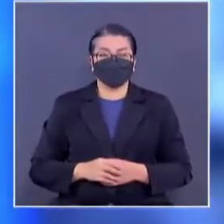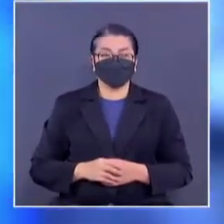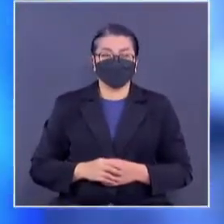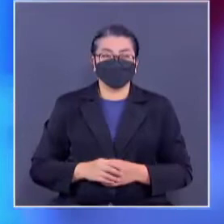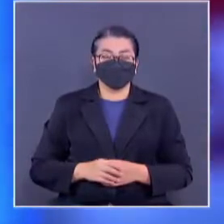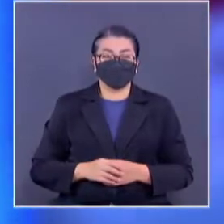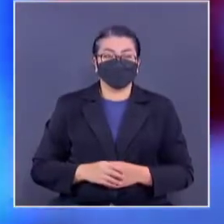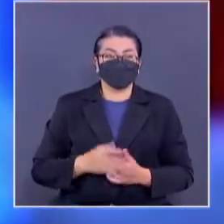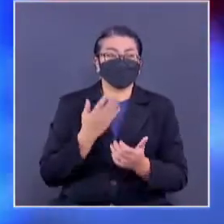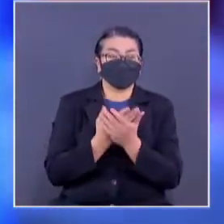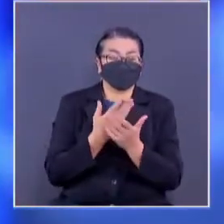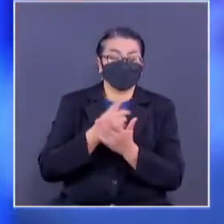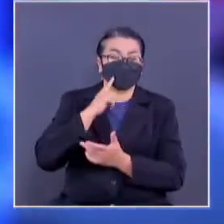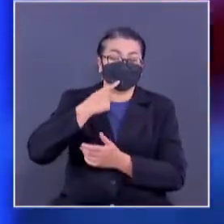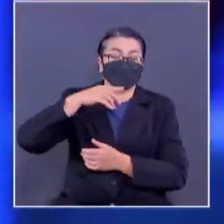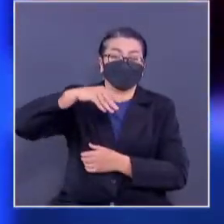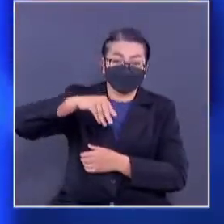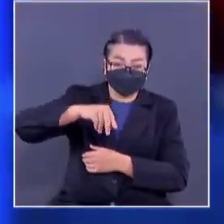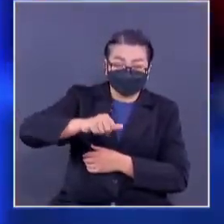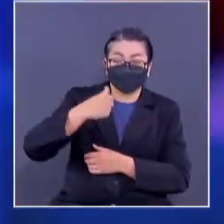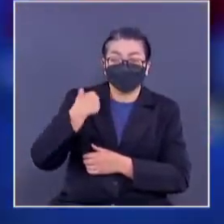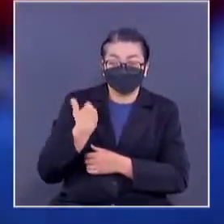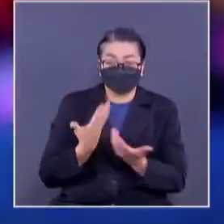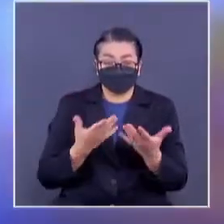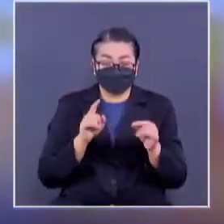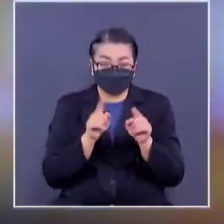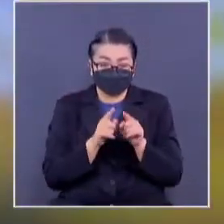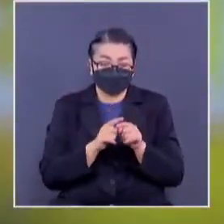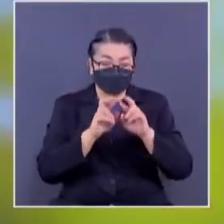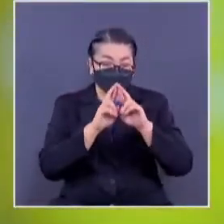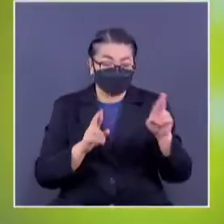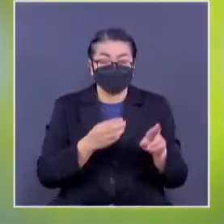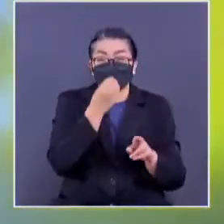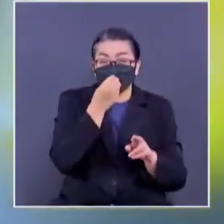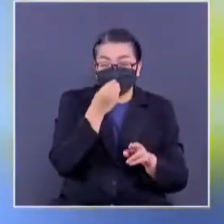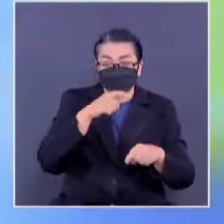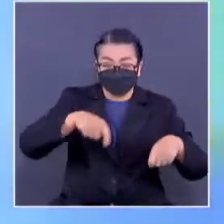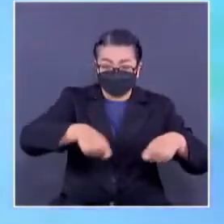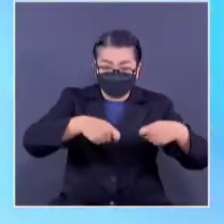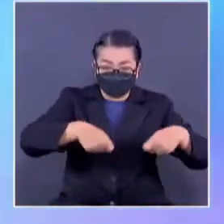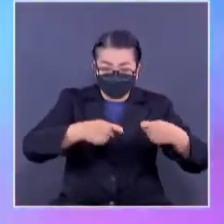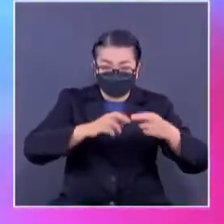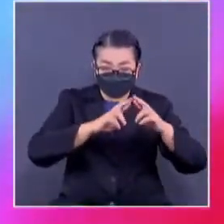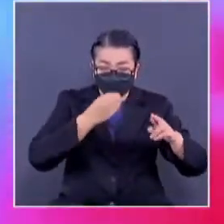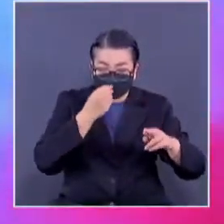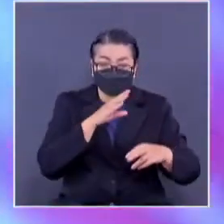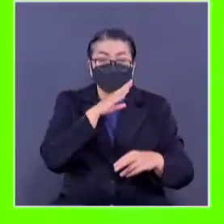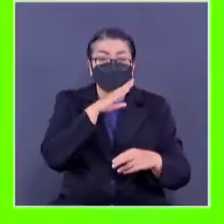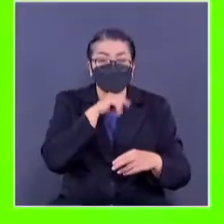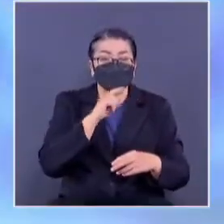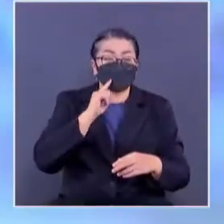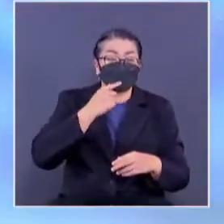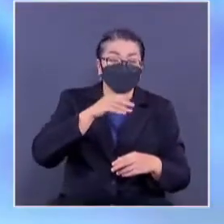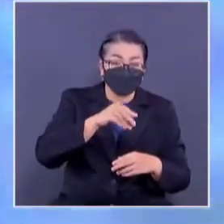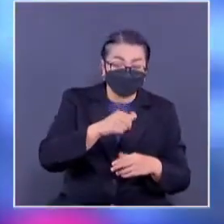เรื่องราคามะนาวนะคะเมื่อวานนี้ก็เป็นประเด็นกันนะก็จะมีร้านอาหารบางร้านที่ทำเมนูออกมานะจากเดิมหมูมะนาวบอกว่าเป็นหมูมะ